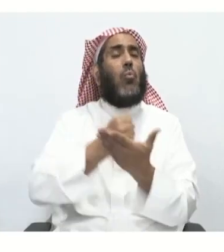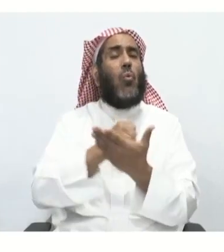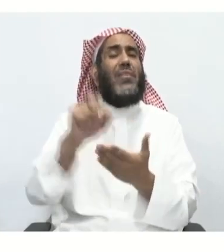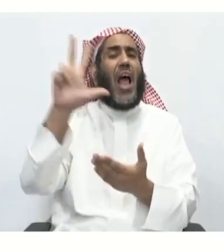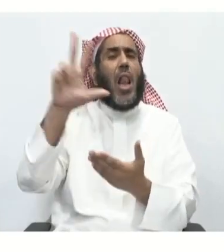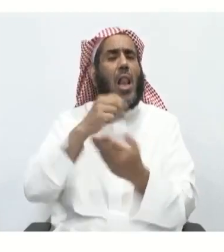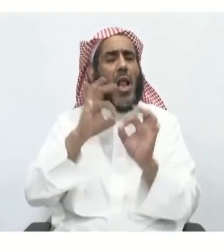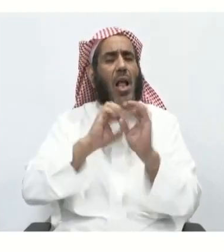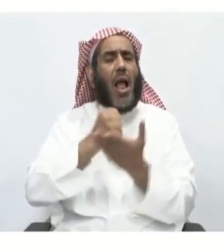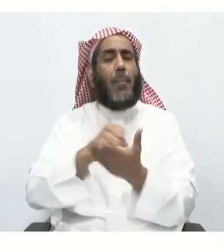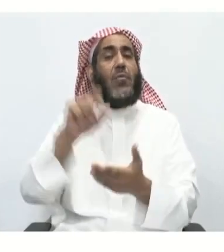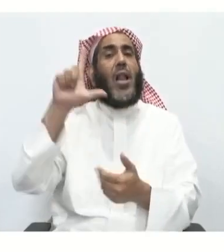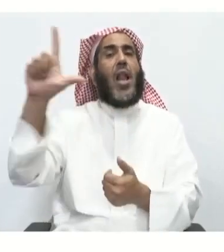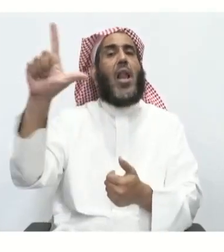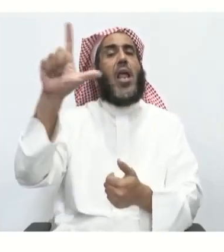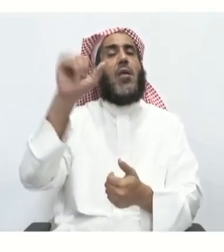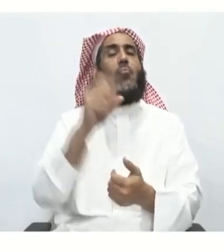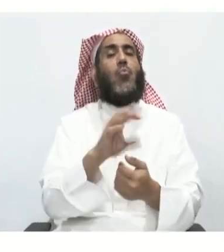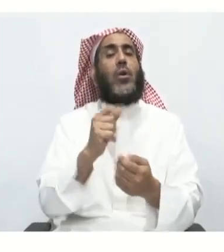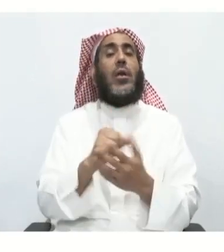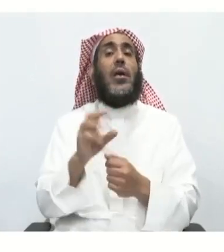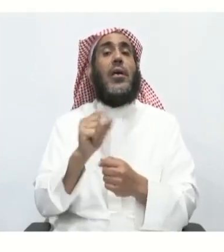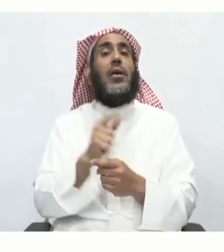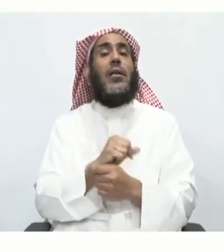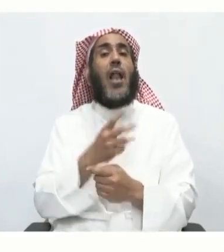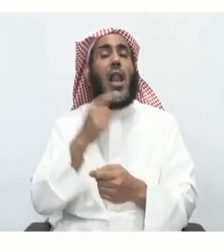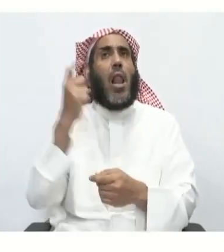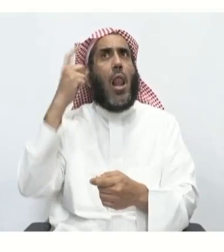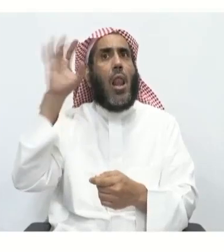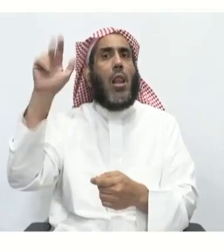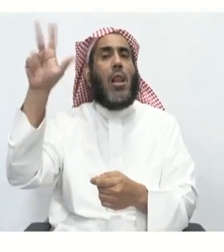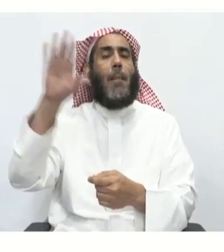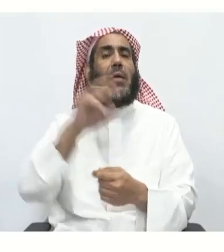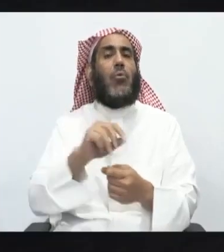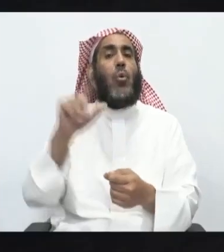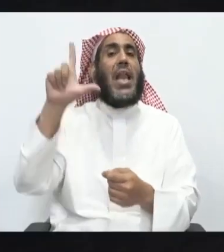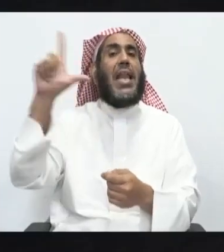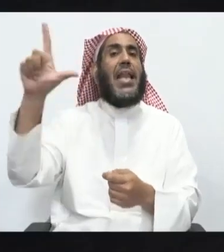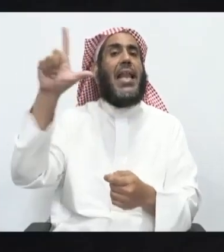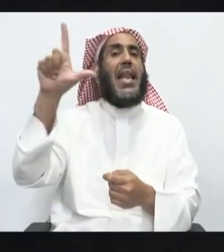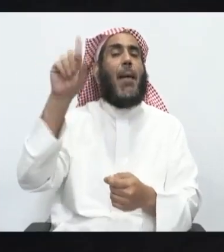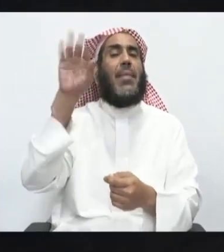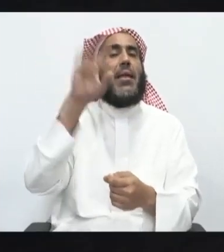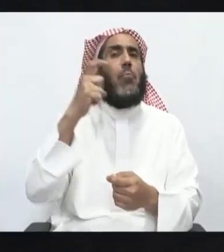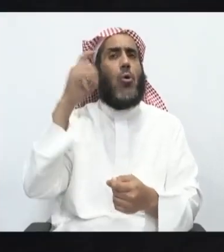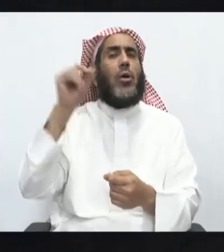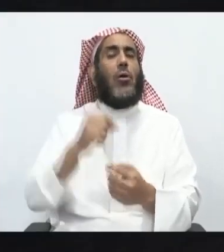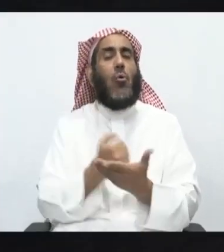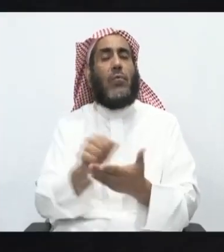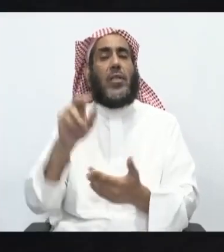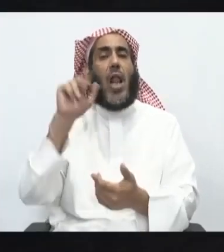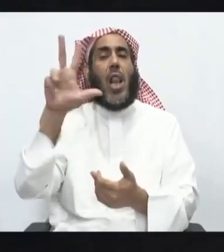التعريف كامله اللبيب كذلك تقول للبيب ايضا هنا حذف